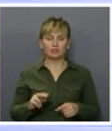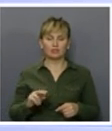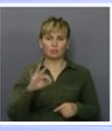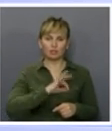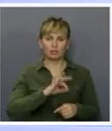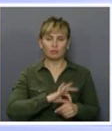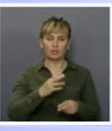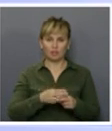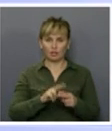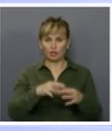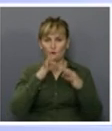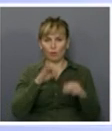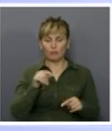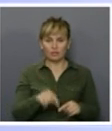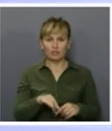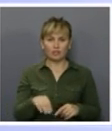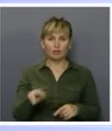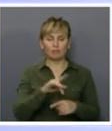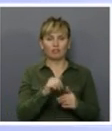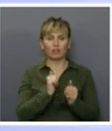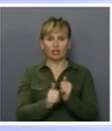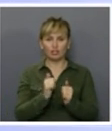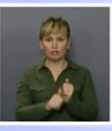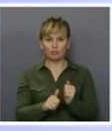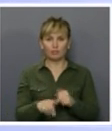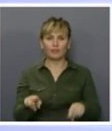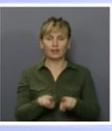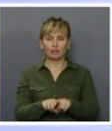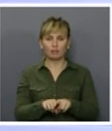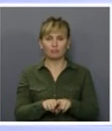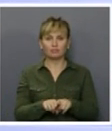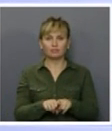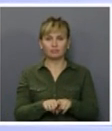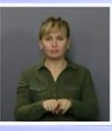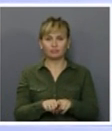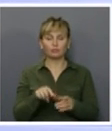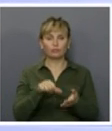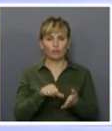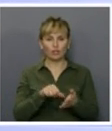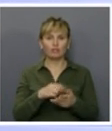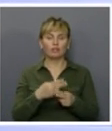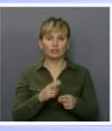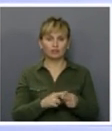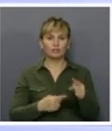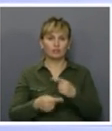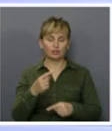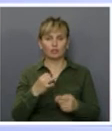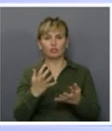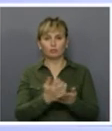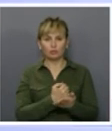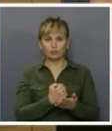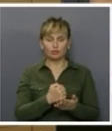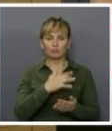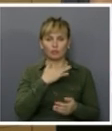применяют этот опыт здесь. И мы в каждом таком участнике, который вернулся и получил для себя очень